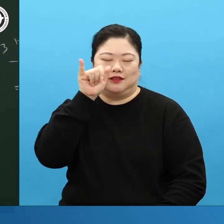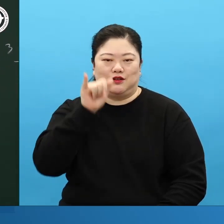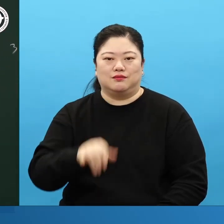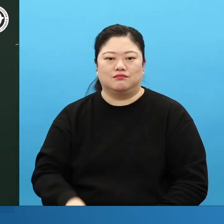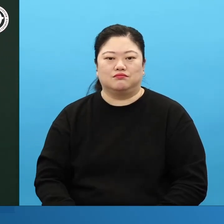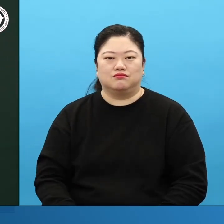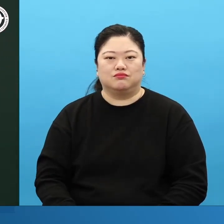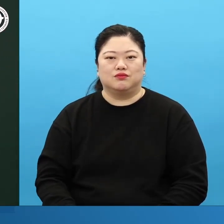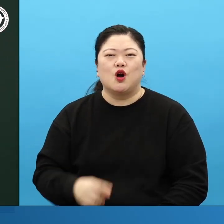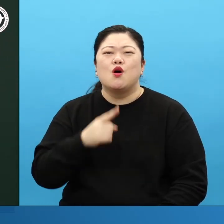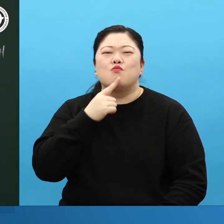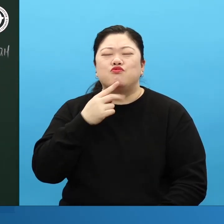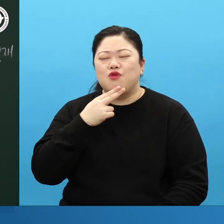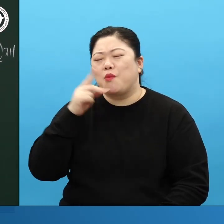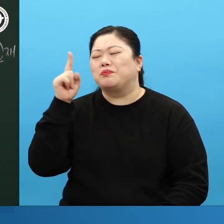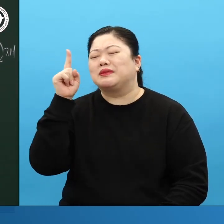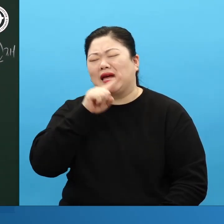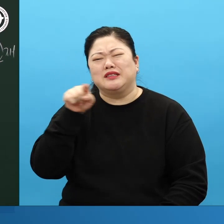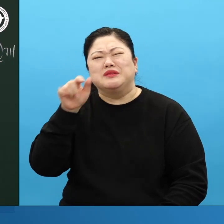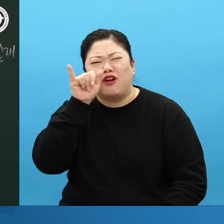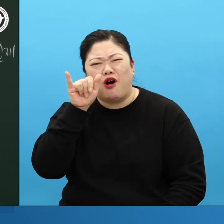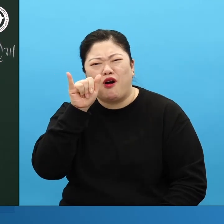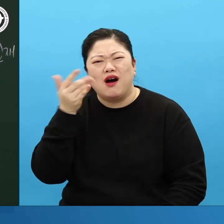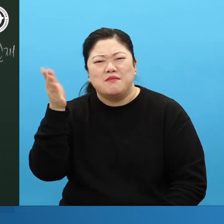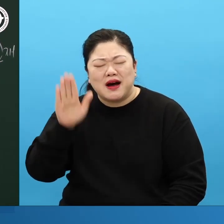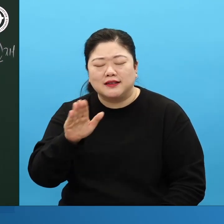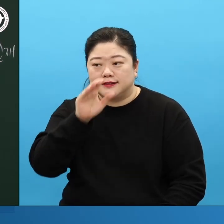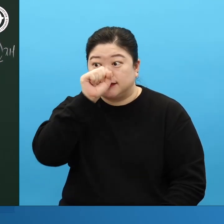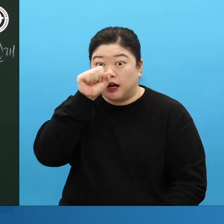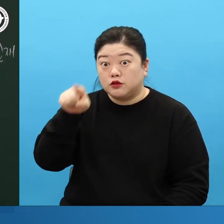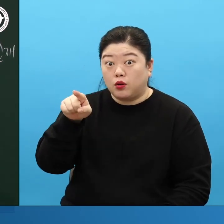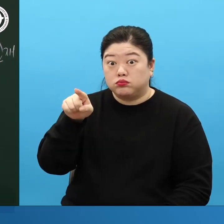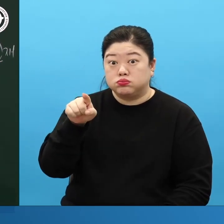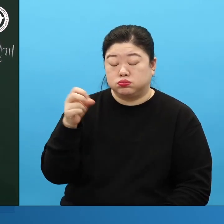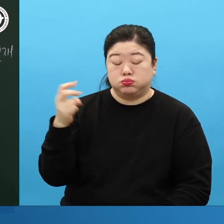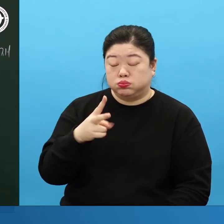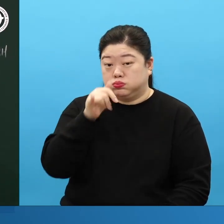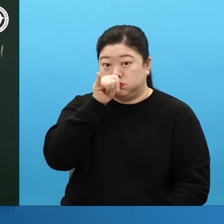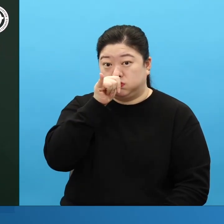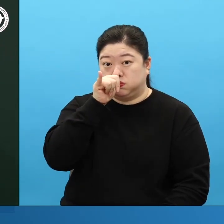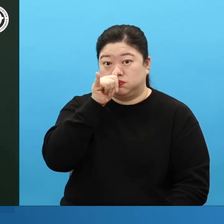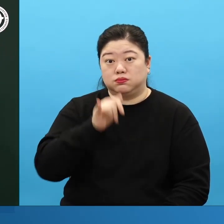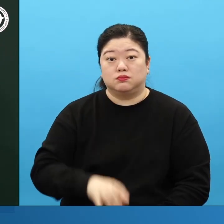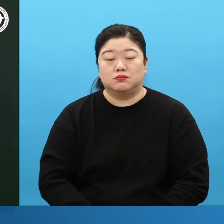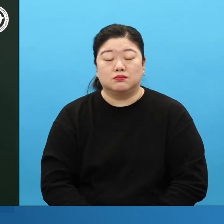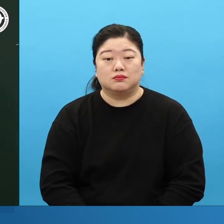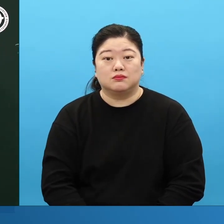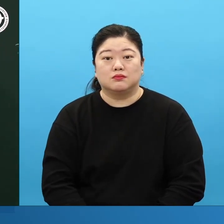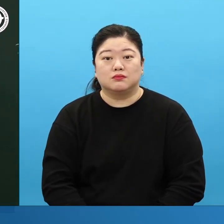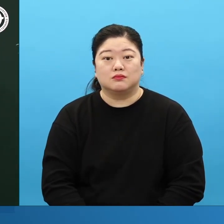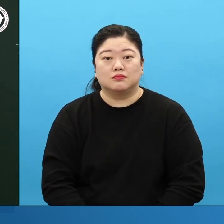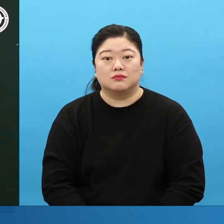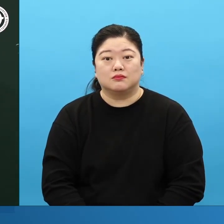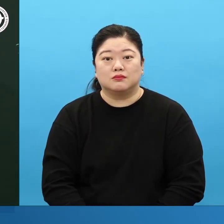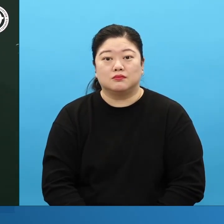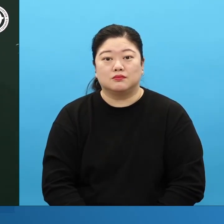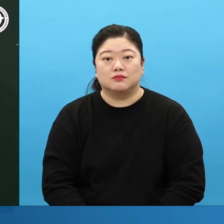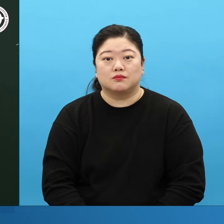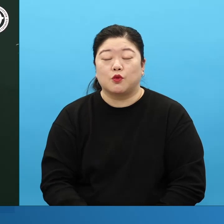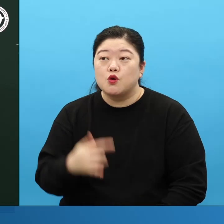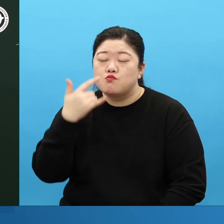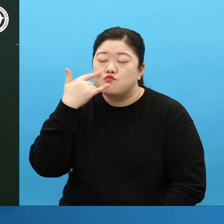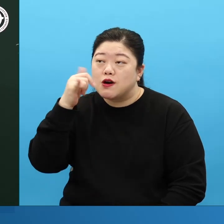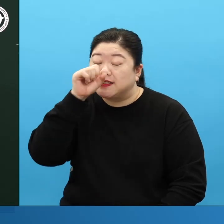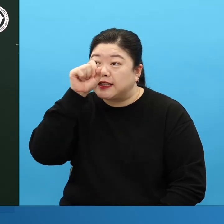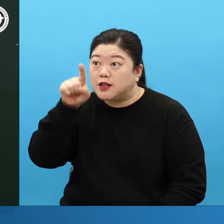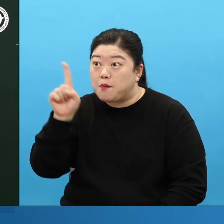단점 100가지라도 장점 한 개 있습니다. Entonces, aunque tengan 100 puntos que son malos, habrá por lo menos un punto que tengan buenos. 그걸 여러분은 Puntos fuertes. 붙잡아야 됩니다.